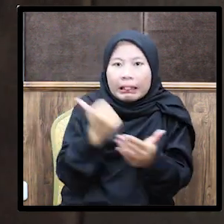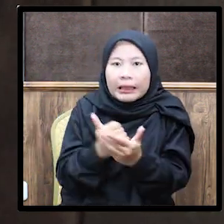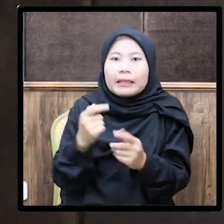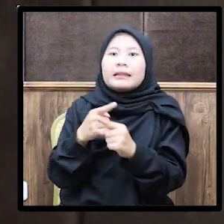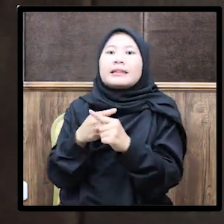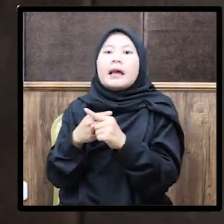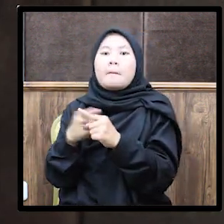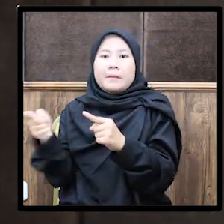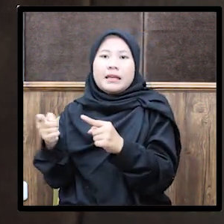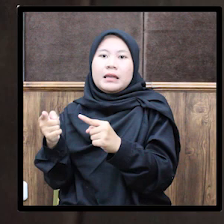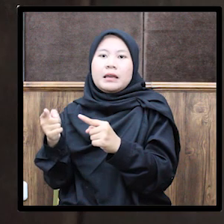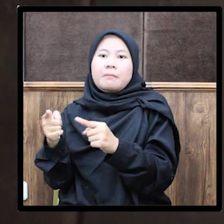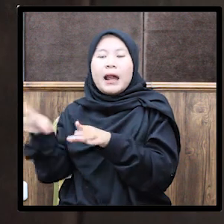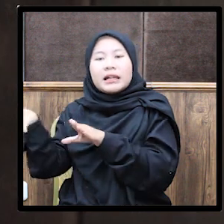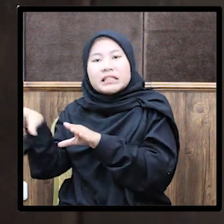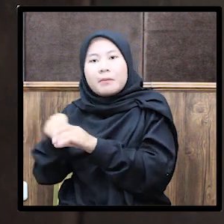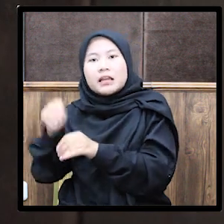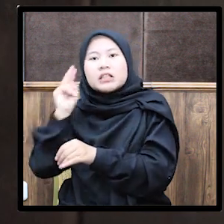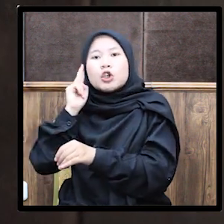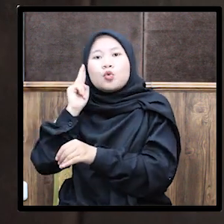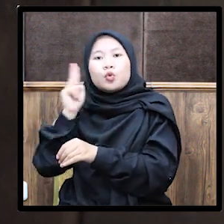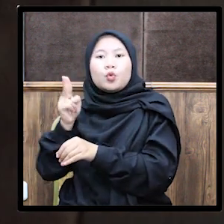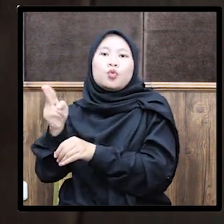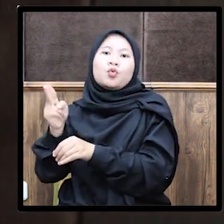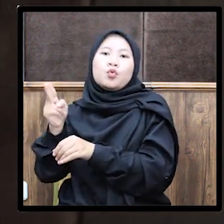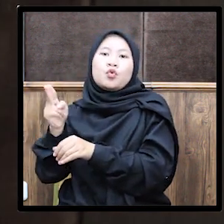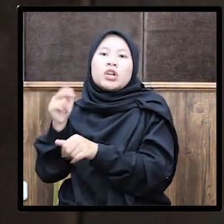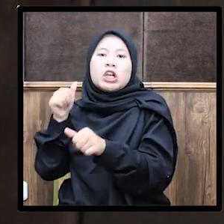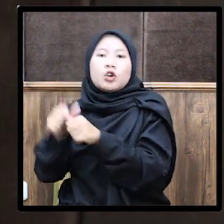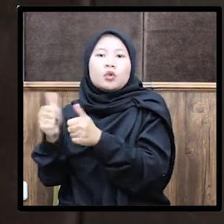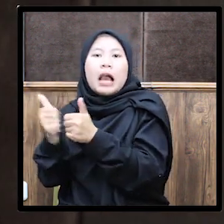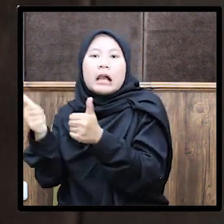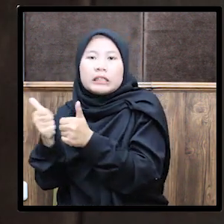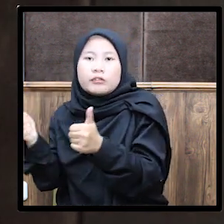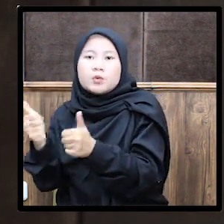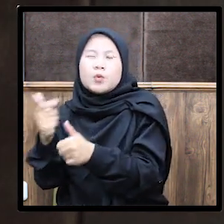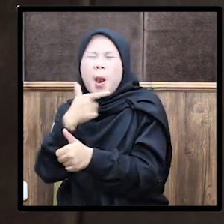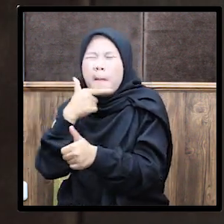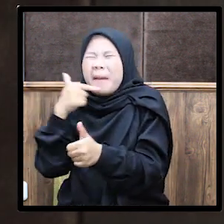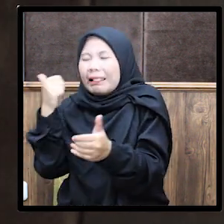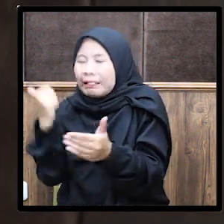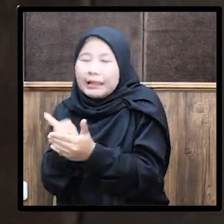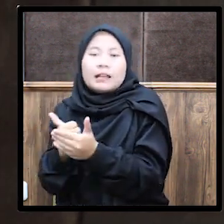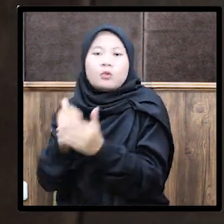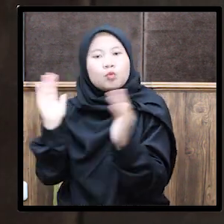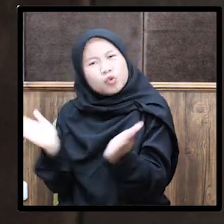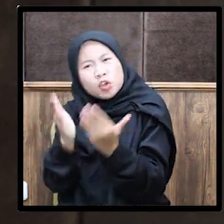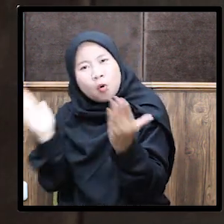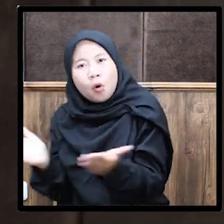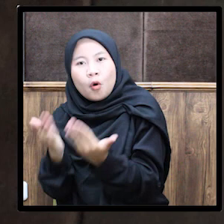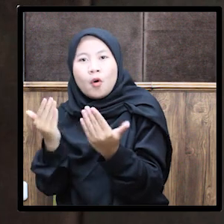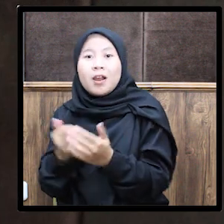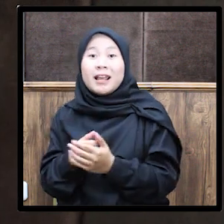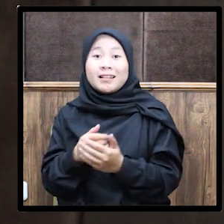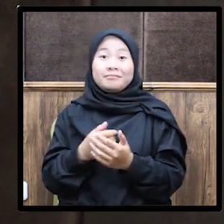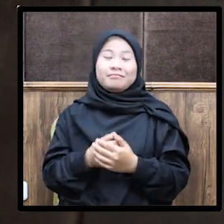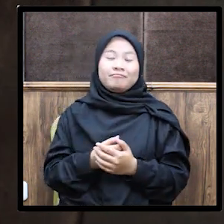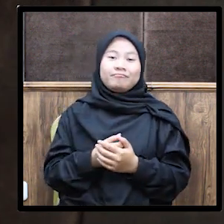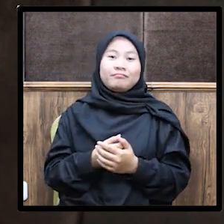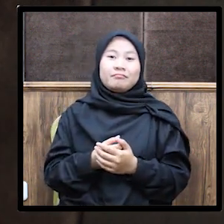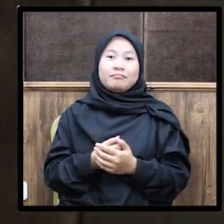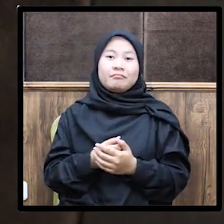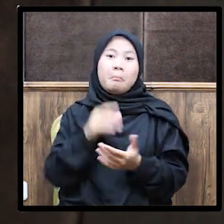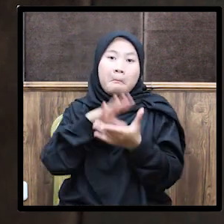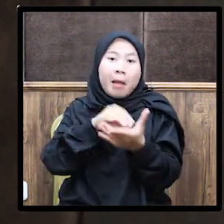substantif itu juga penting untuk didorong. Nah, saya kira belajar dari pengalaman sebelumnya, kita belum